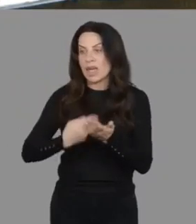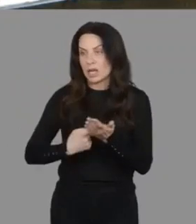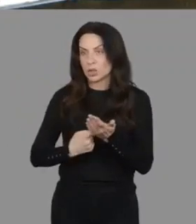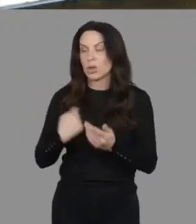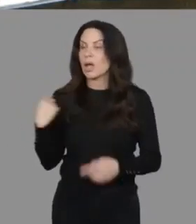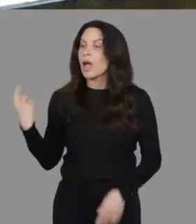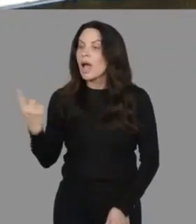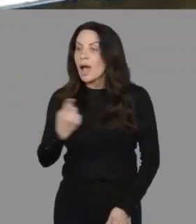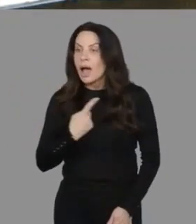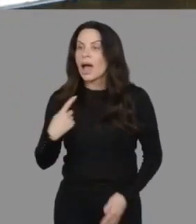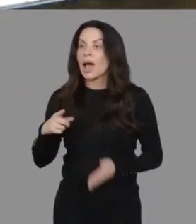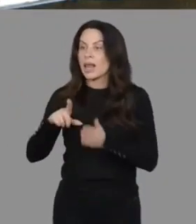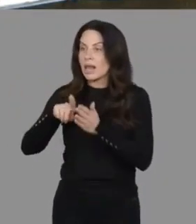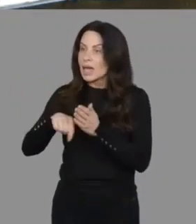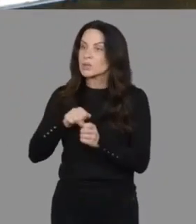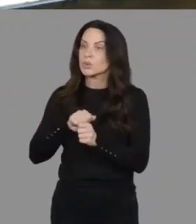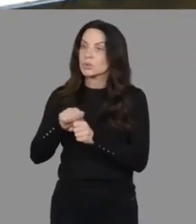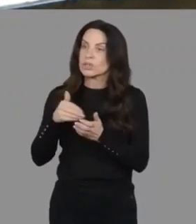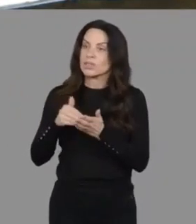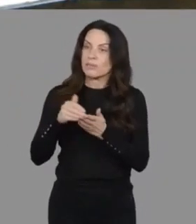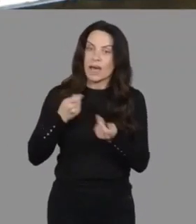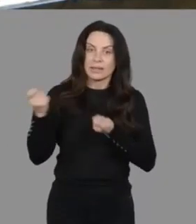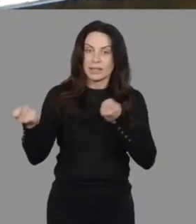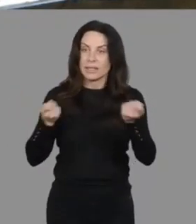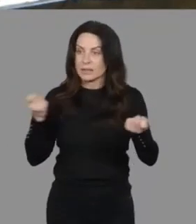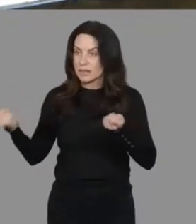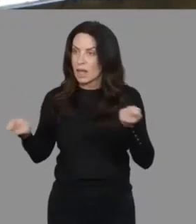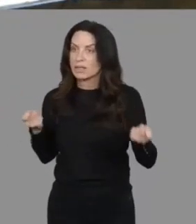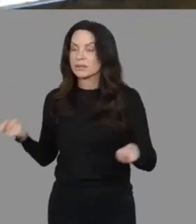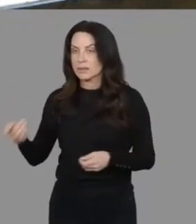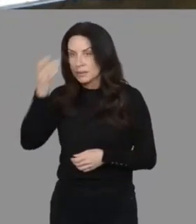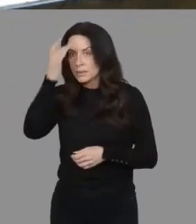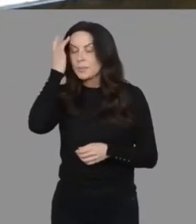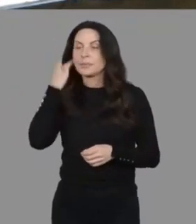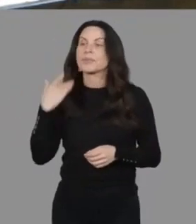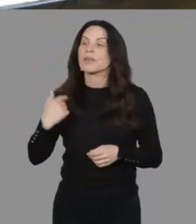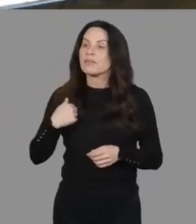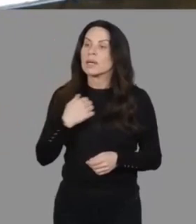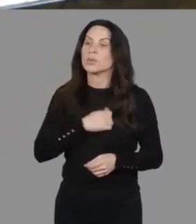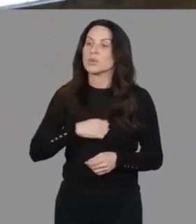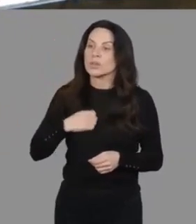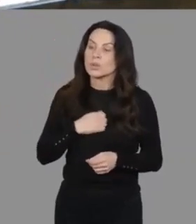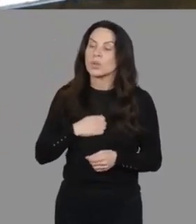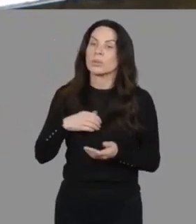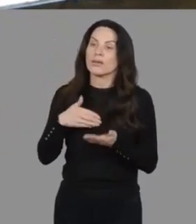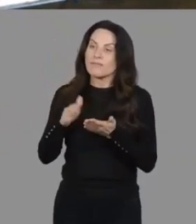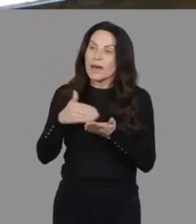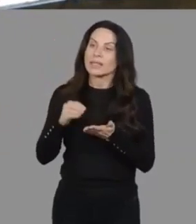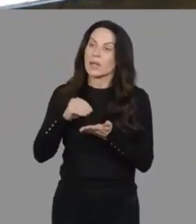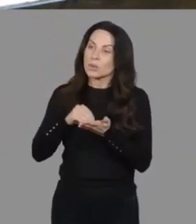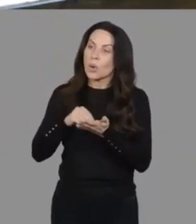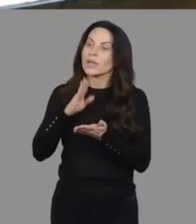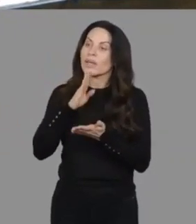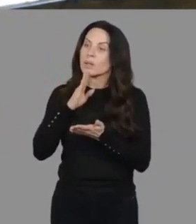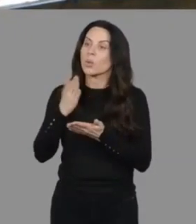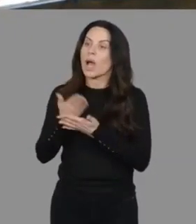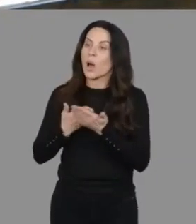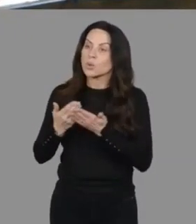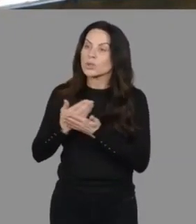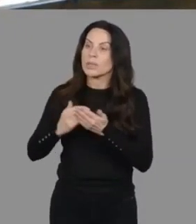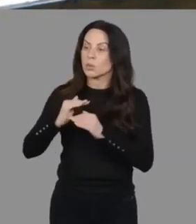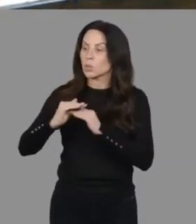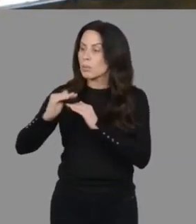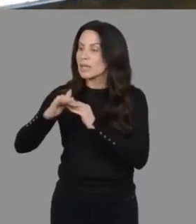Leistungen unserer Stadt aufrechterhalten. Wir haben dafür gesorgt, dass es weiterhin mehr Ausbildungsplätze gibt. Wir haben